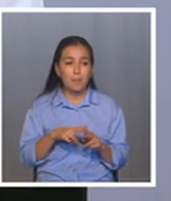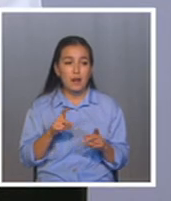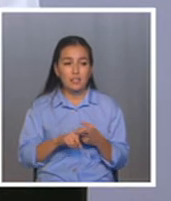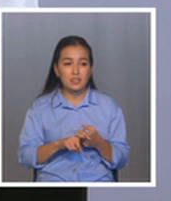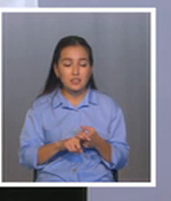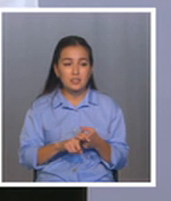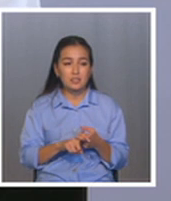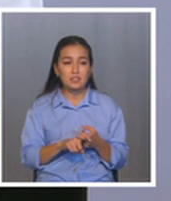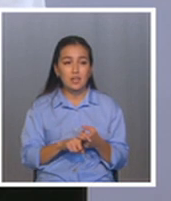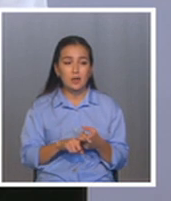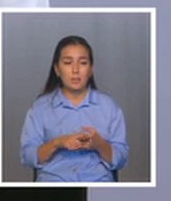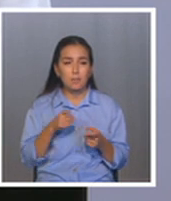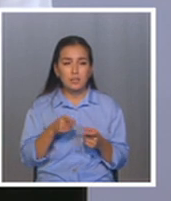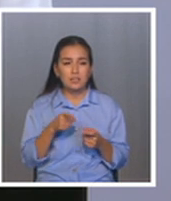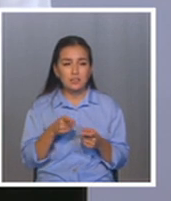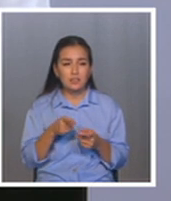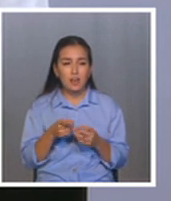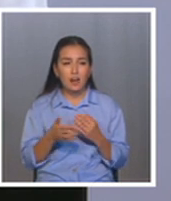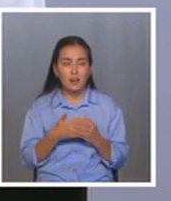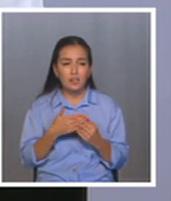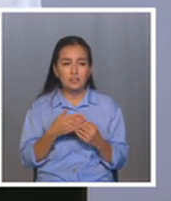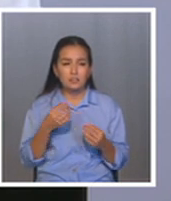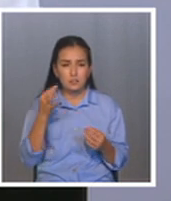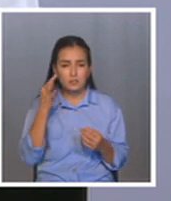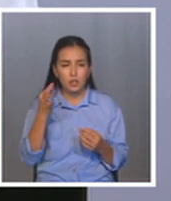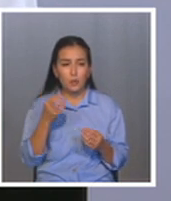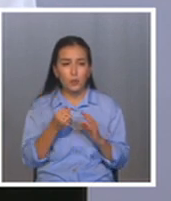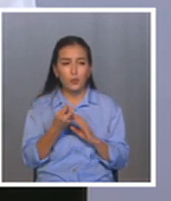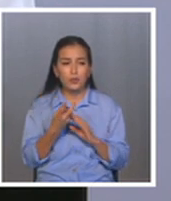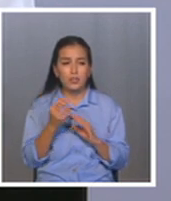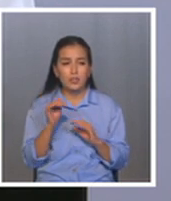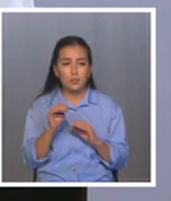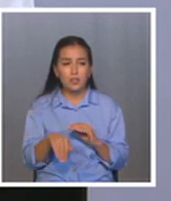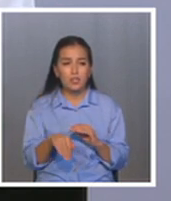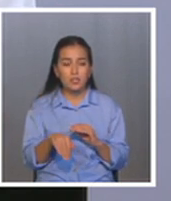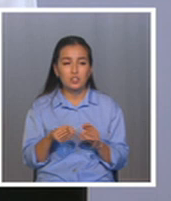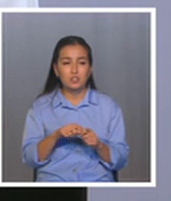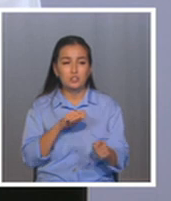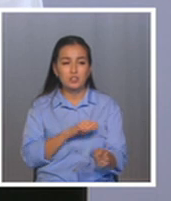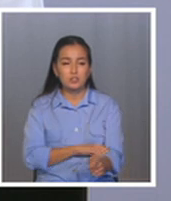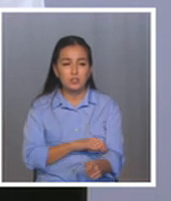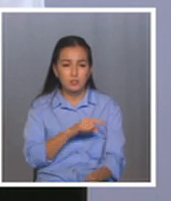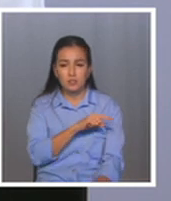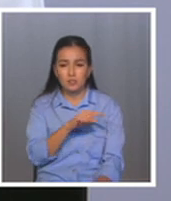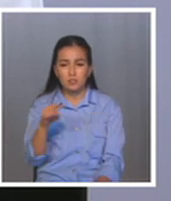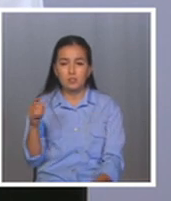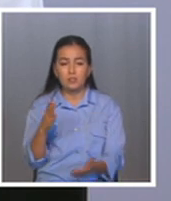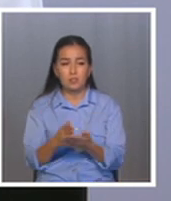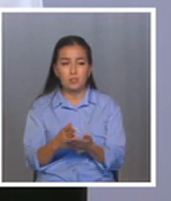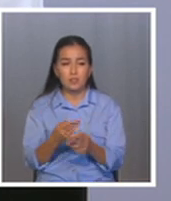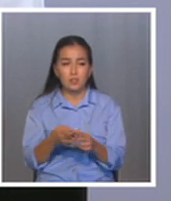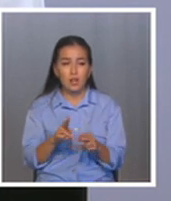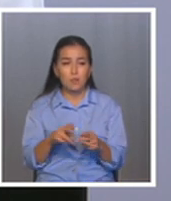Оның мыңдаған, яғни дәлірек айтсақ, 12 мың шақырымды құрайтын қашықтығына